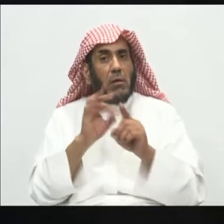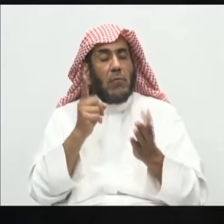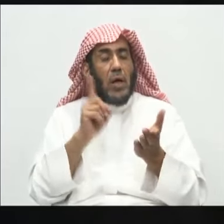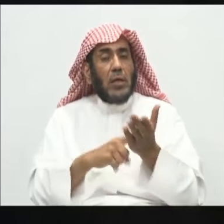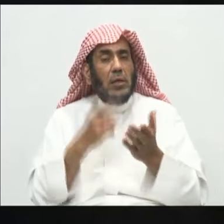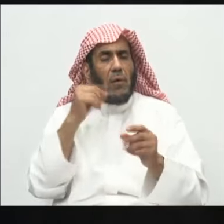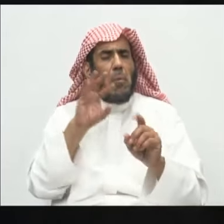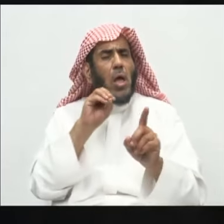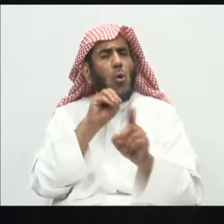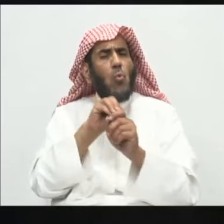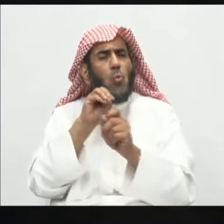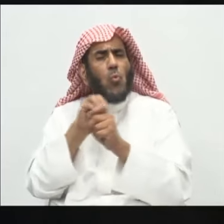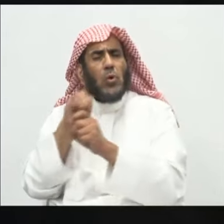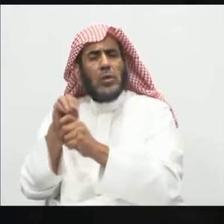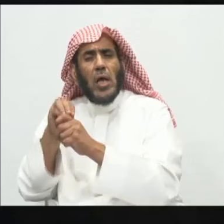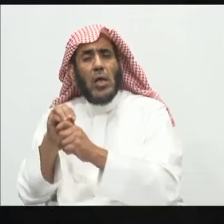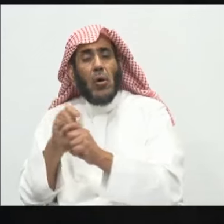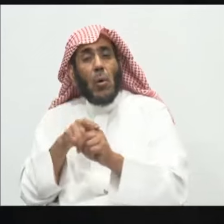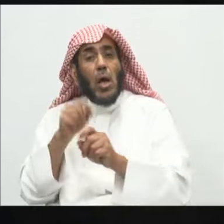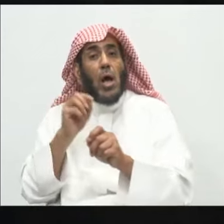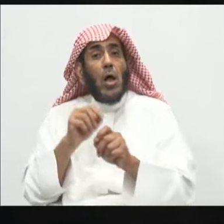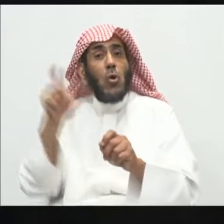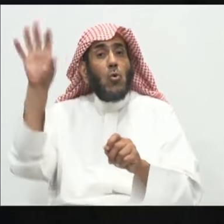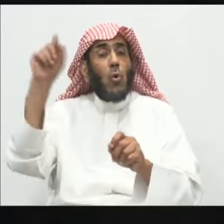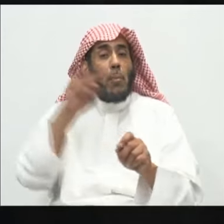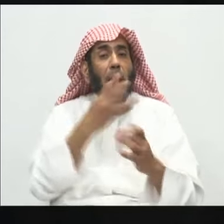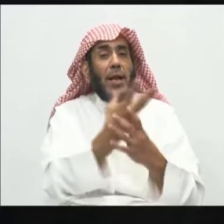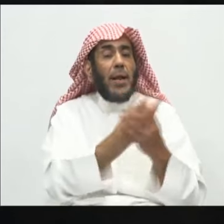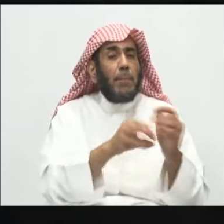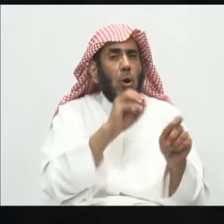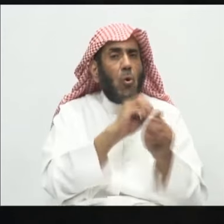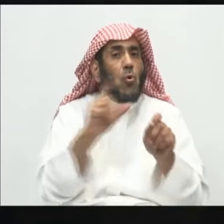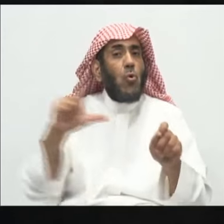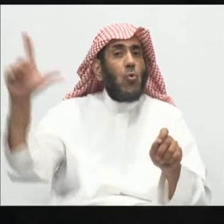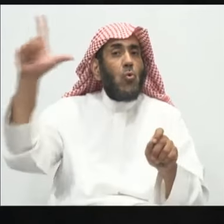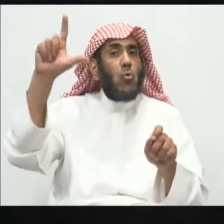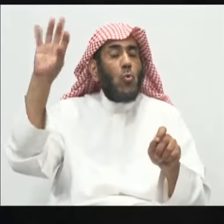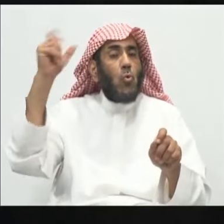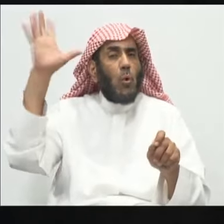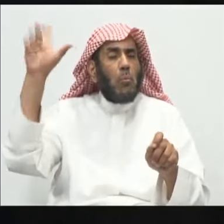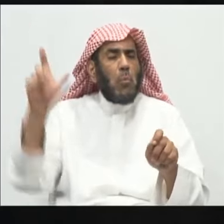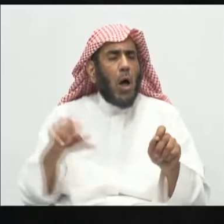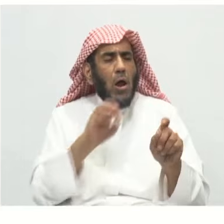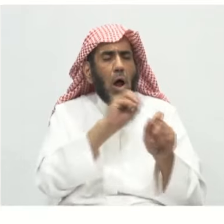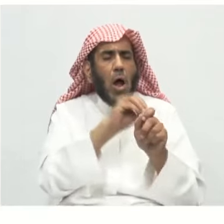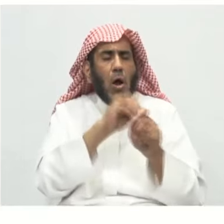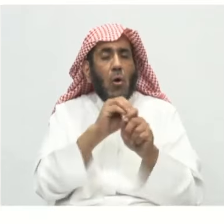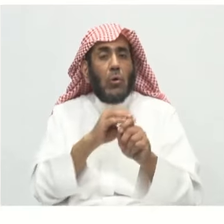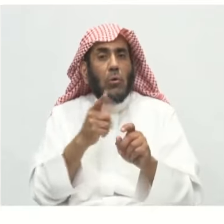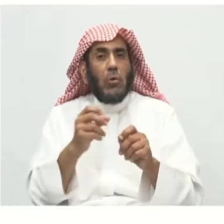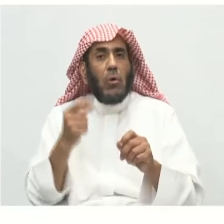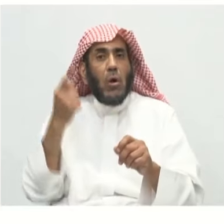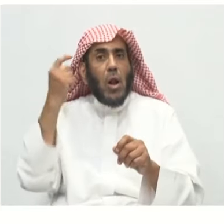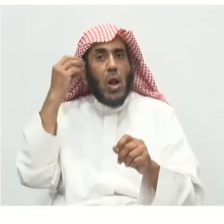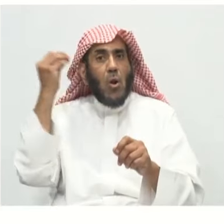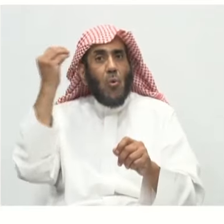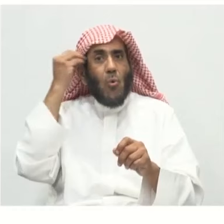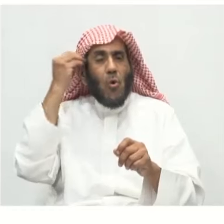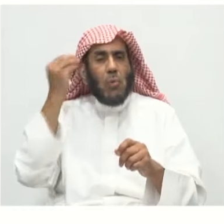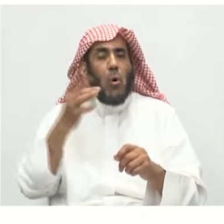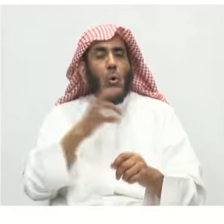هي الوصايا التي اوصى لقمان ابنه في هذه الايات طبعا لاحظوا لقد اتينا لقمان الحكمه مع انه كان